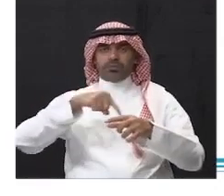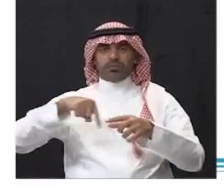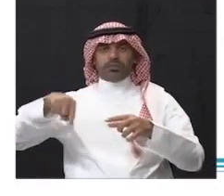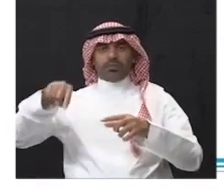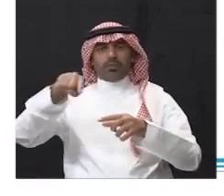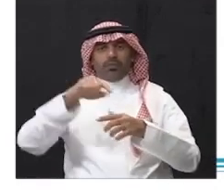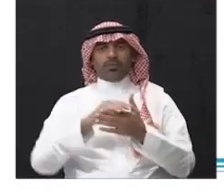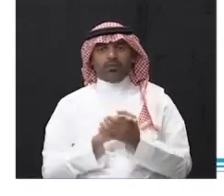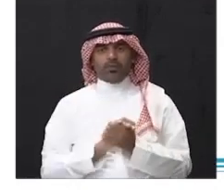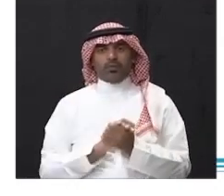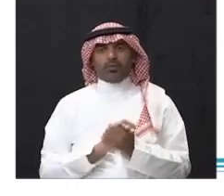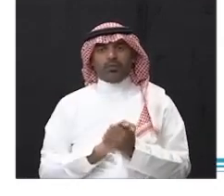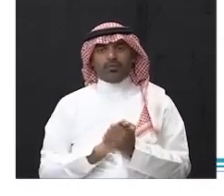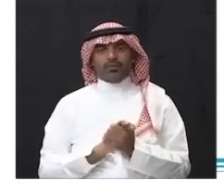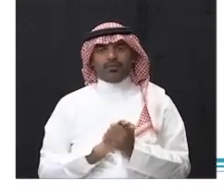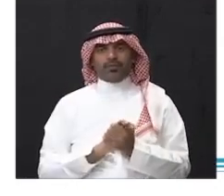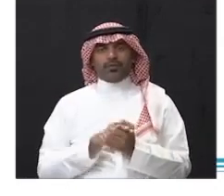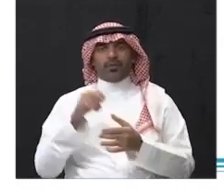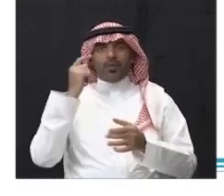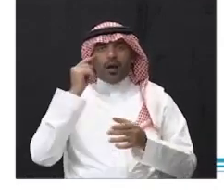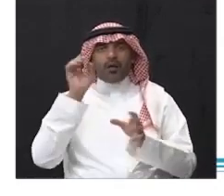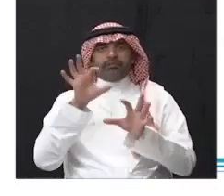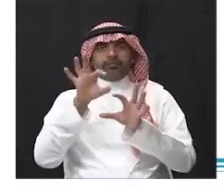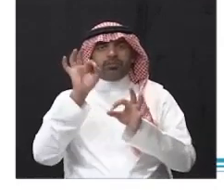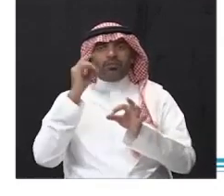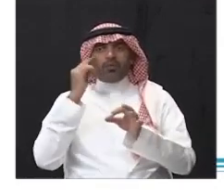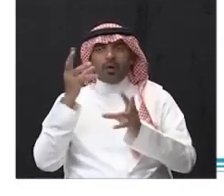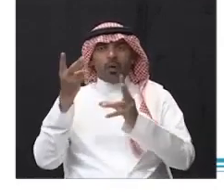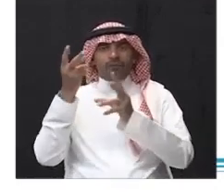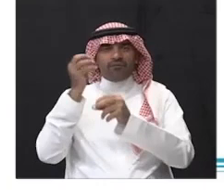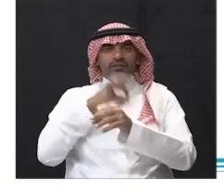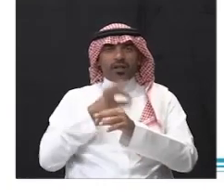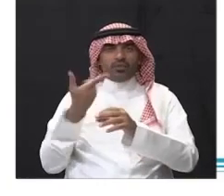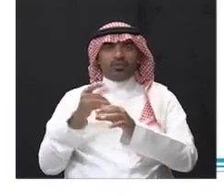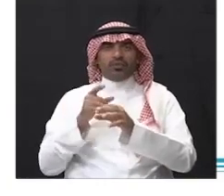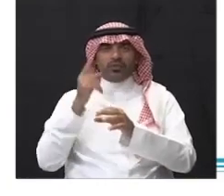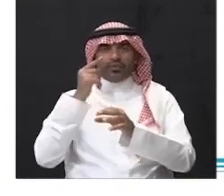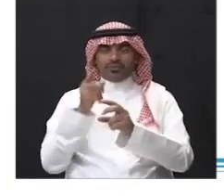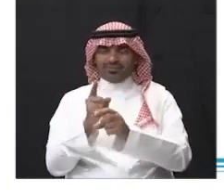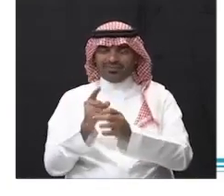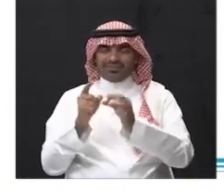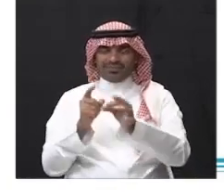آلة الإسطرلاب. أحسنتم.